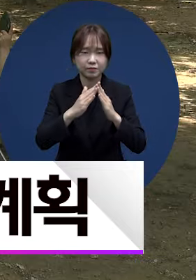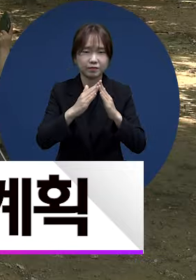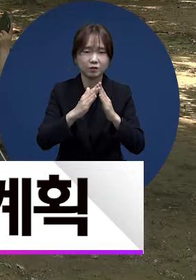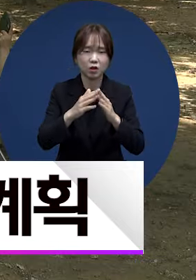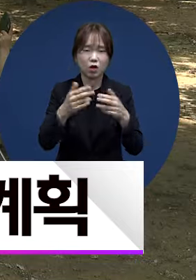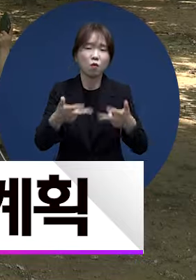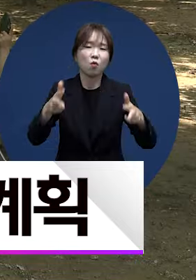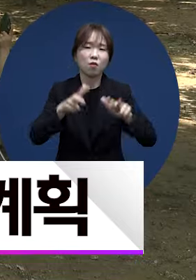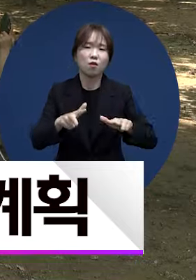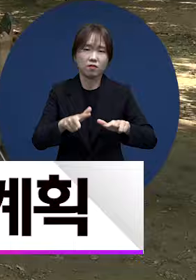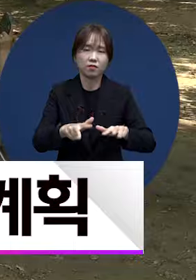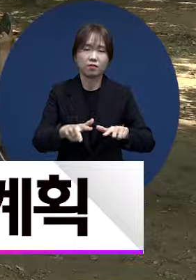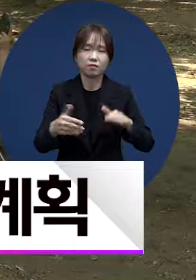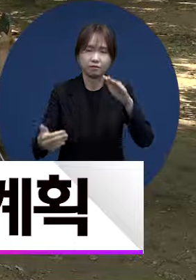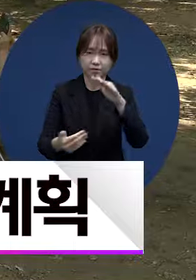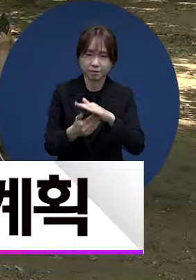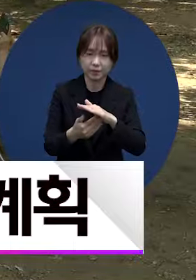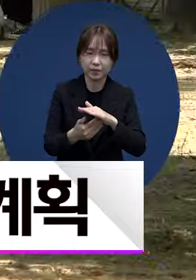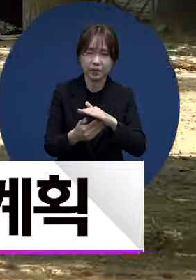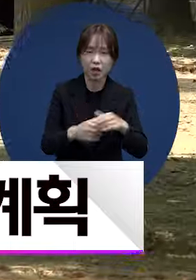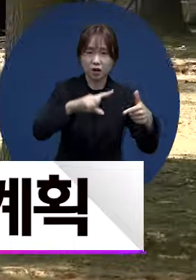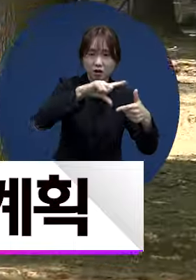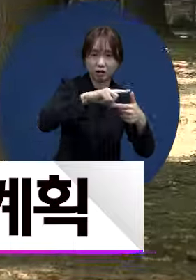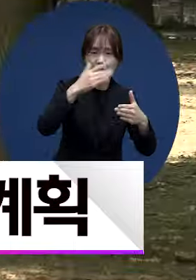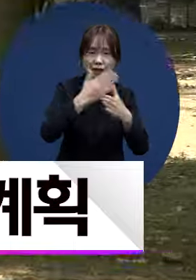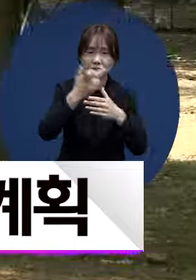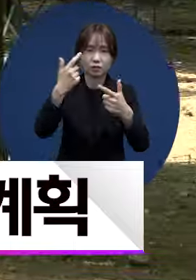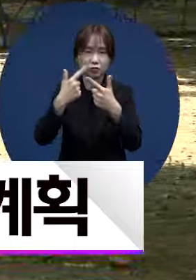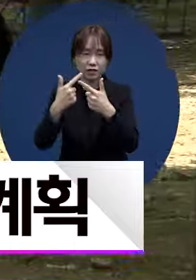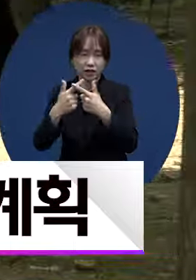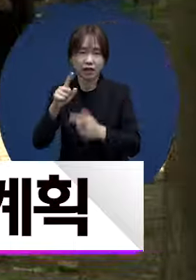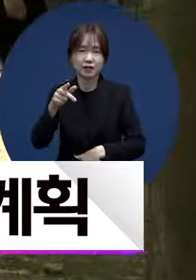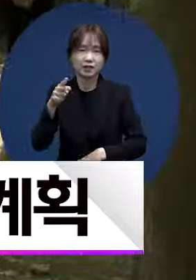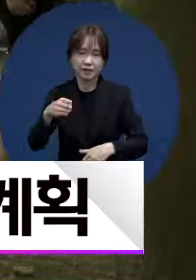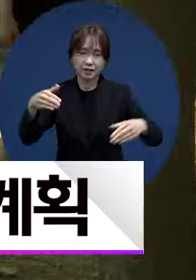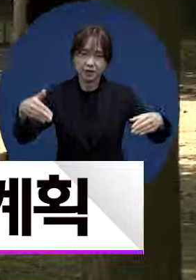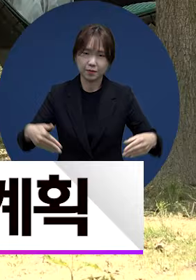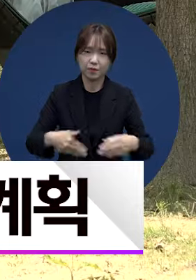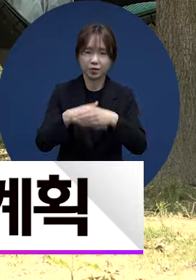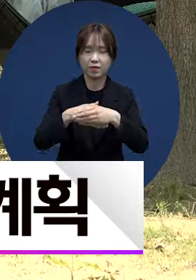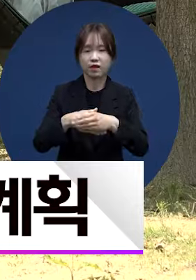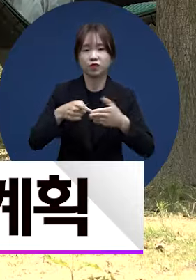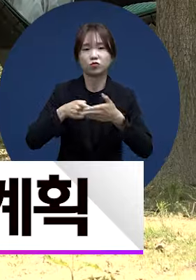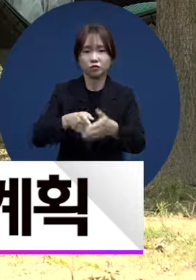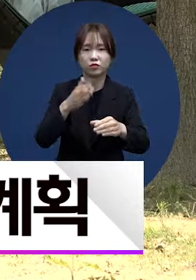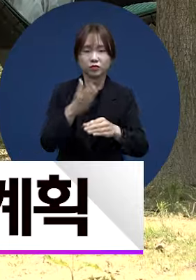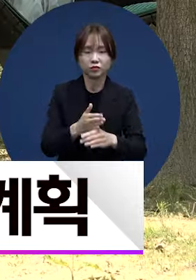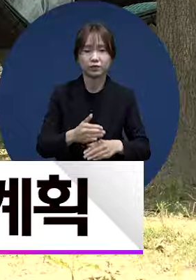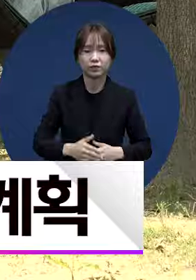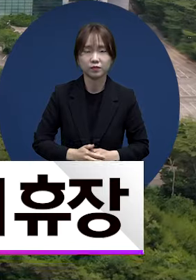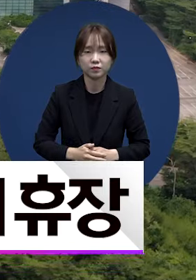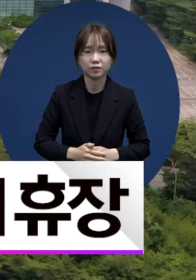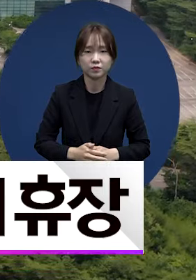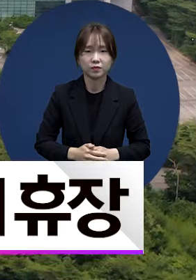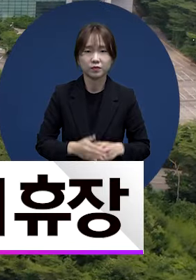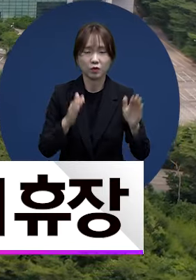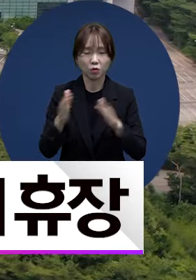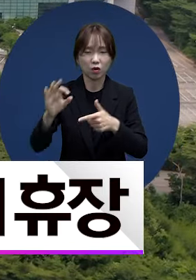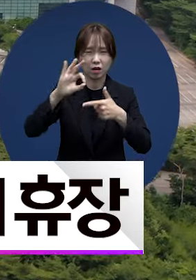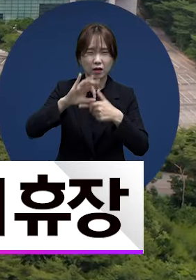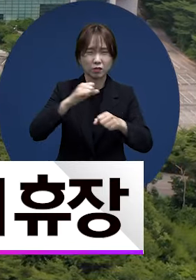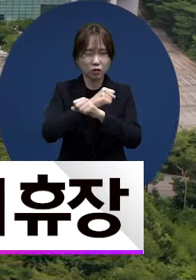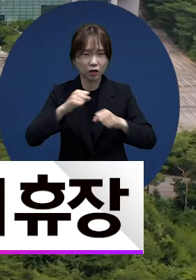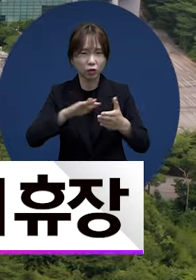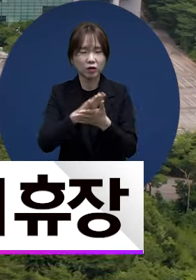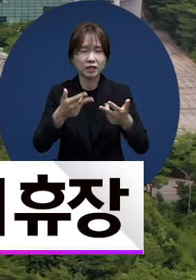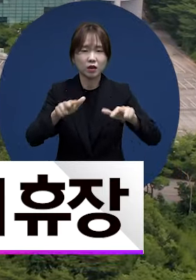등이 이루어질 예정이며 경남도와 양산시, 부산대, LH가 함께 협력해 추진하고 있습니다. 한편 영남